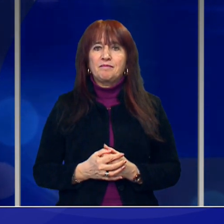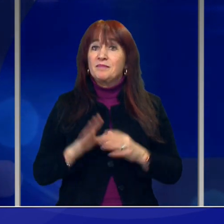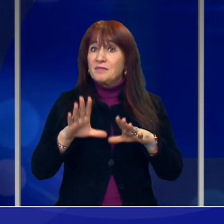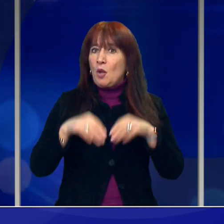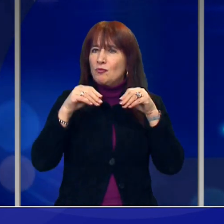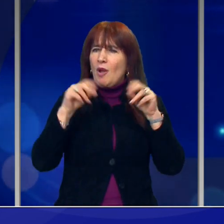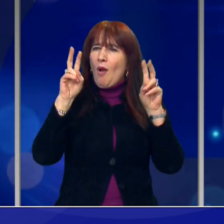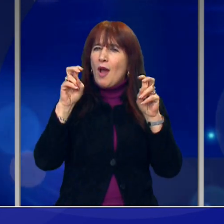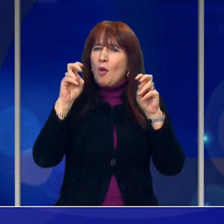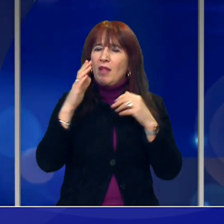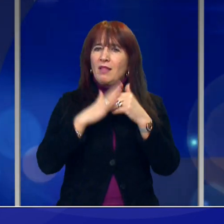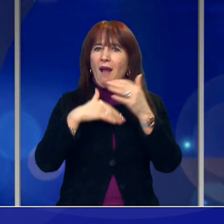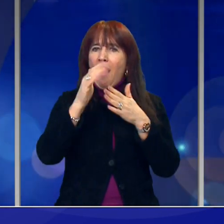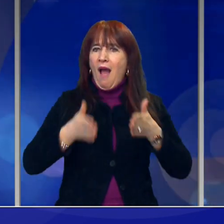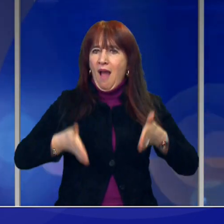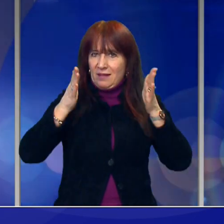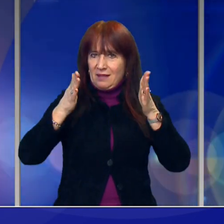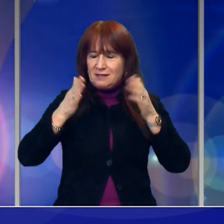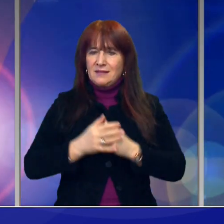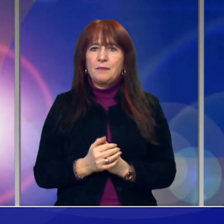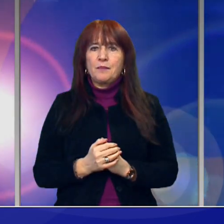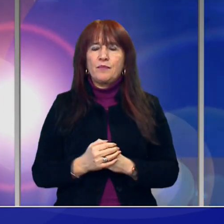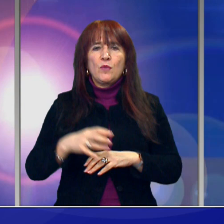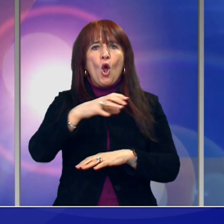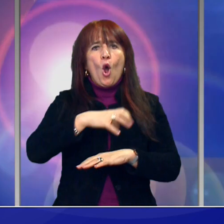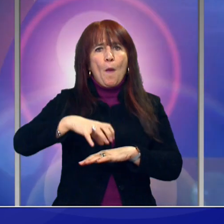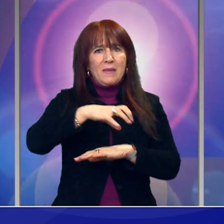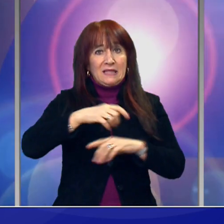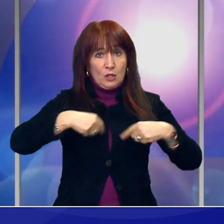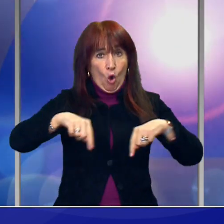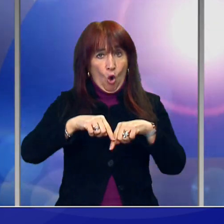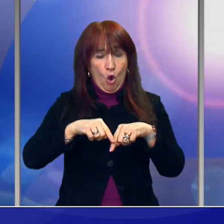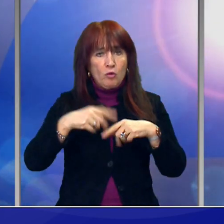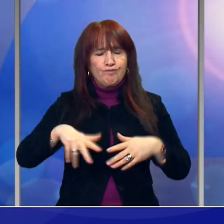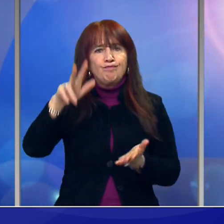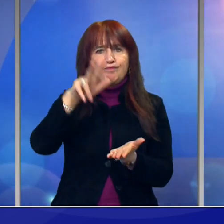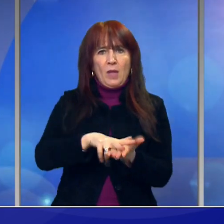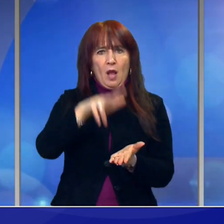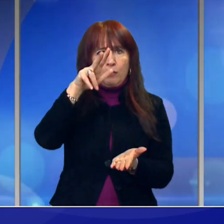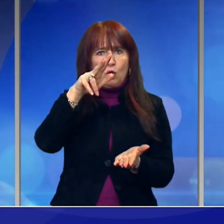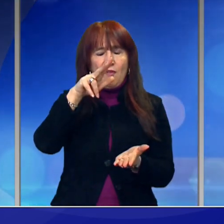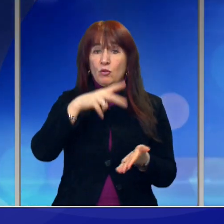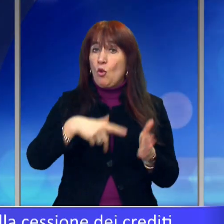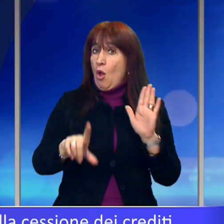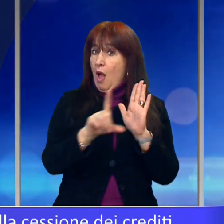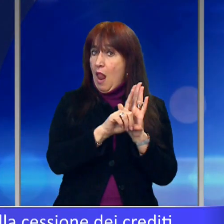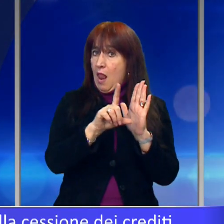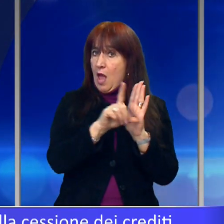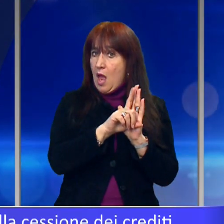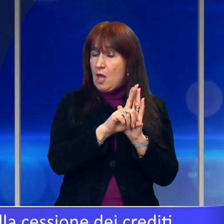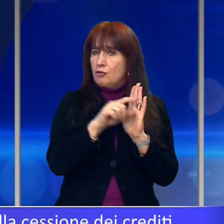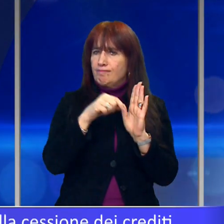apriamo parlando di edilizia il Consiglio dei Ministri ha approvato un decreto legge